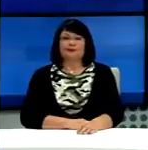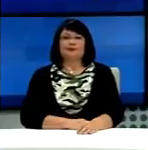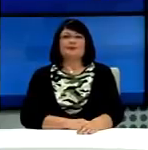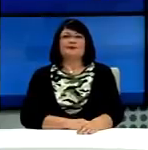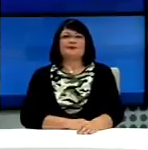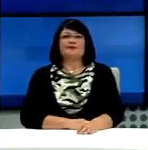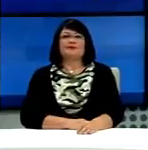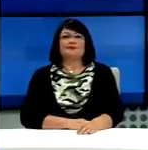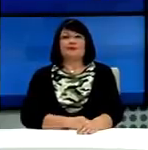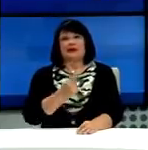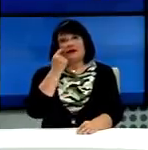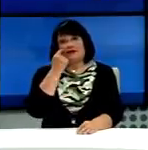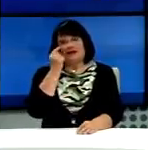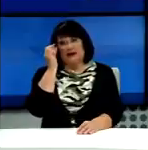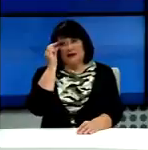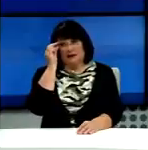Όπως προκύπτει